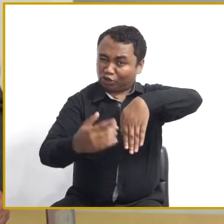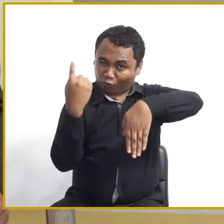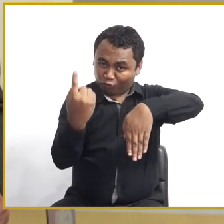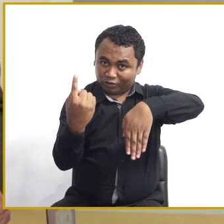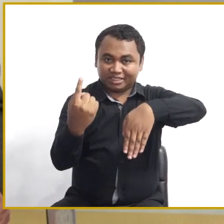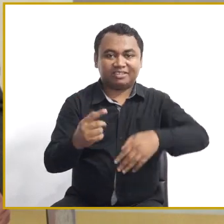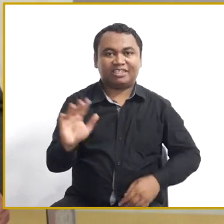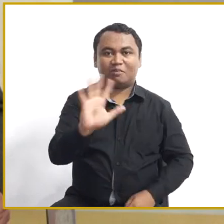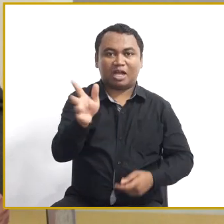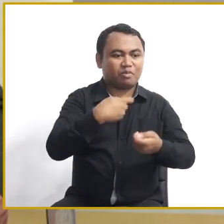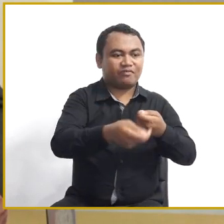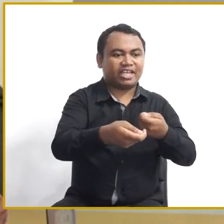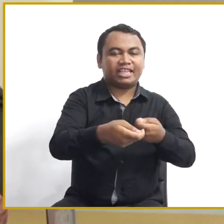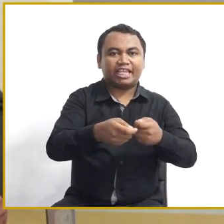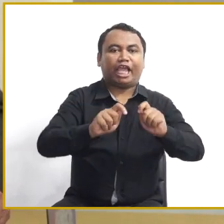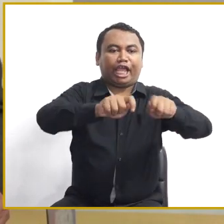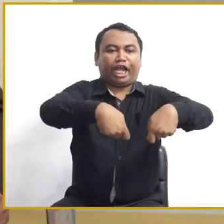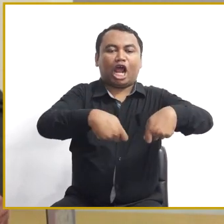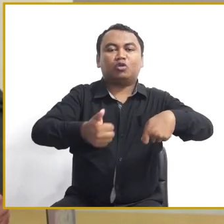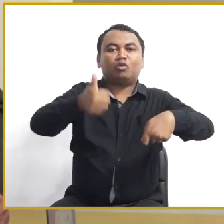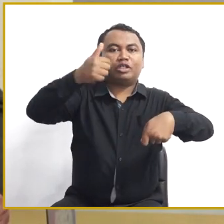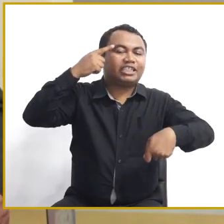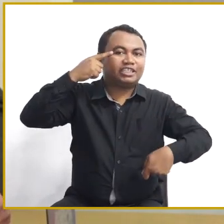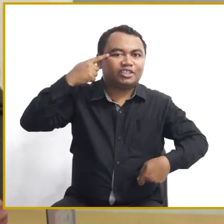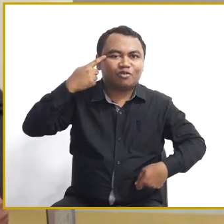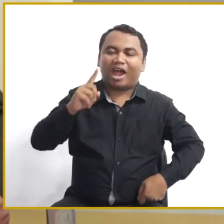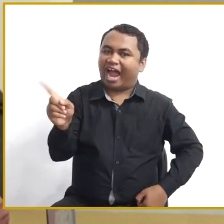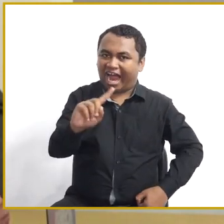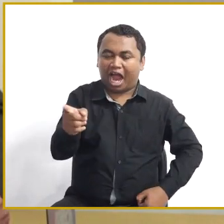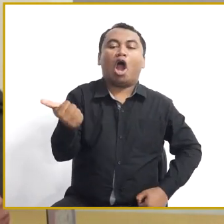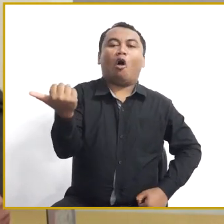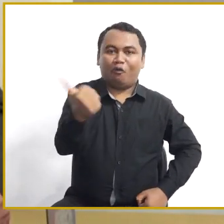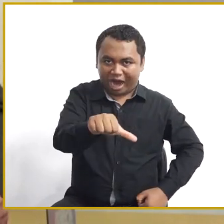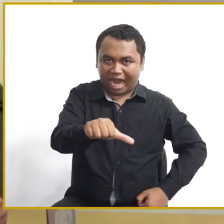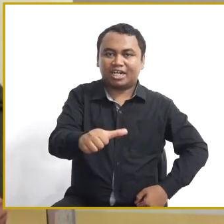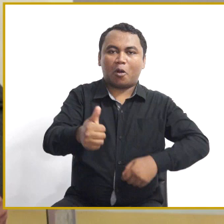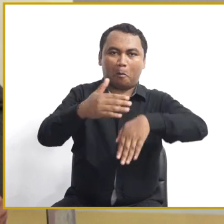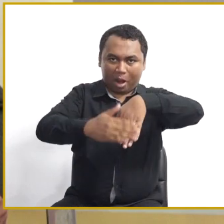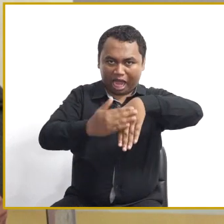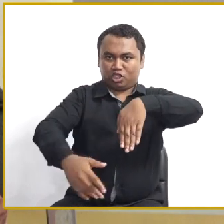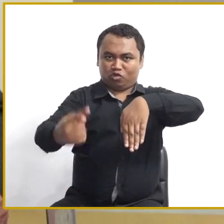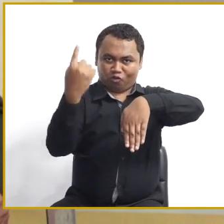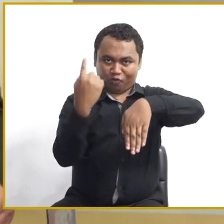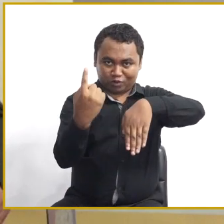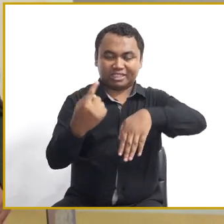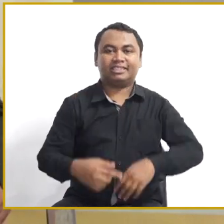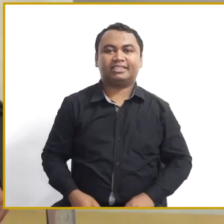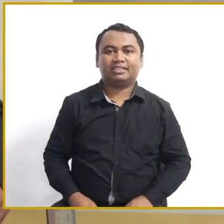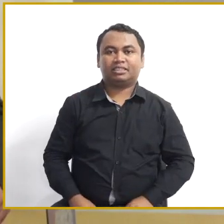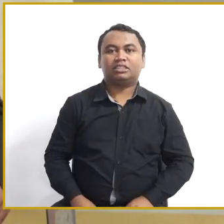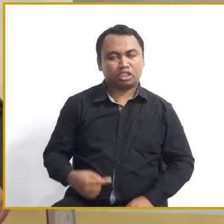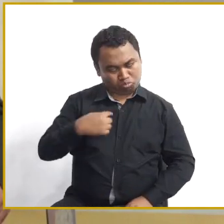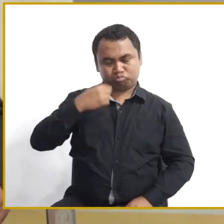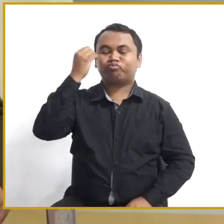Tsy azo vidianana kiraro etsibeoririka fa vary. Dikan'izay zavatra izay a, ny olona rehetra zany